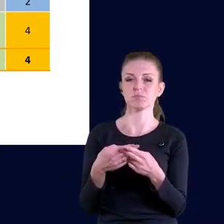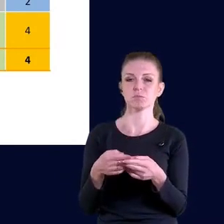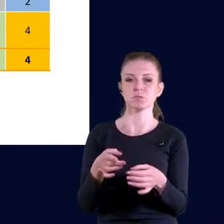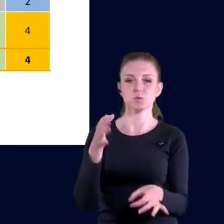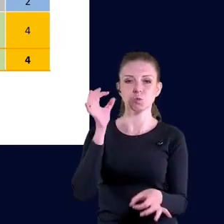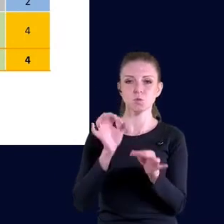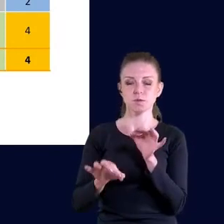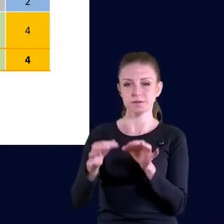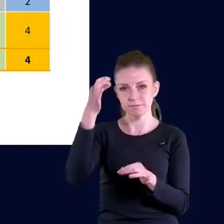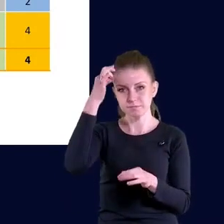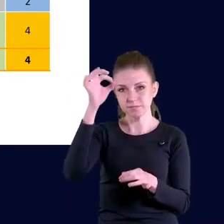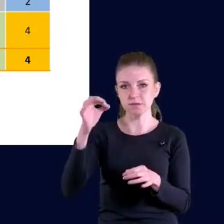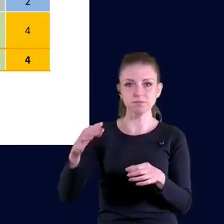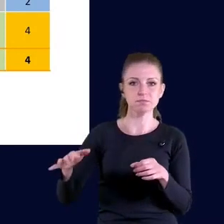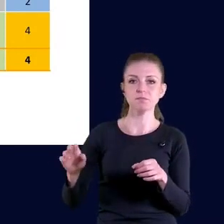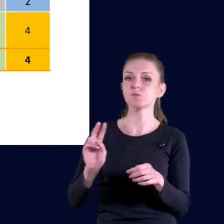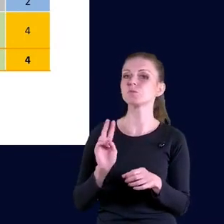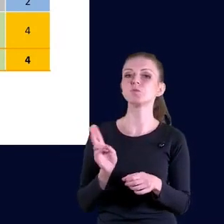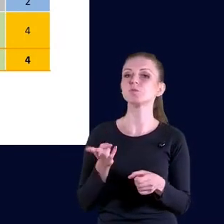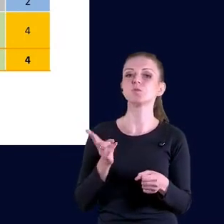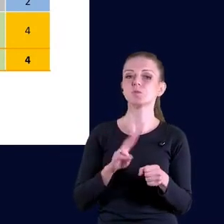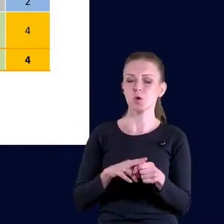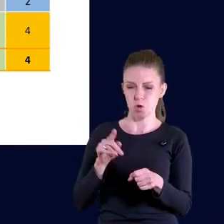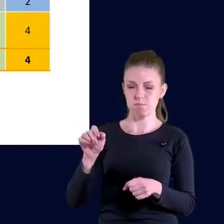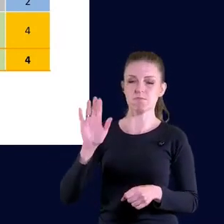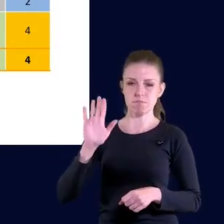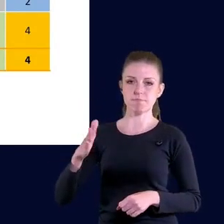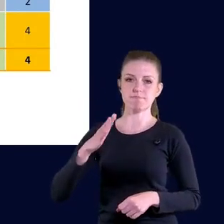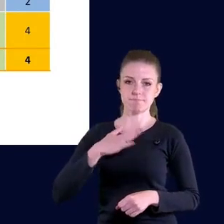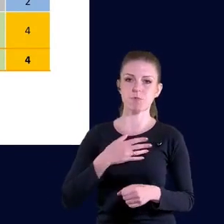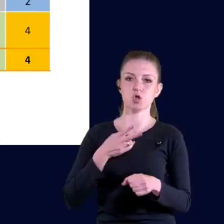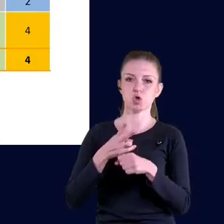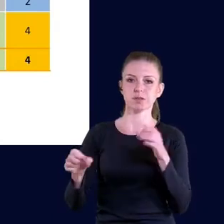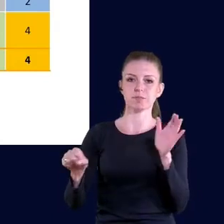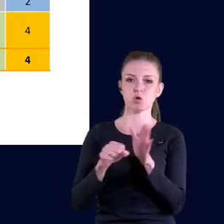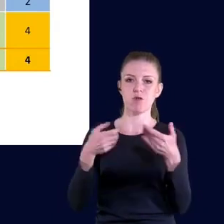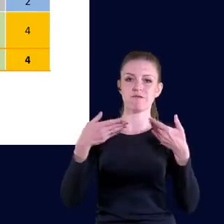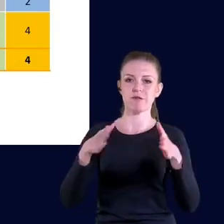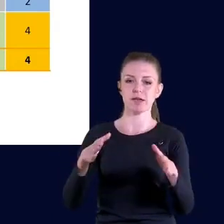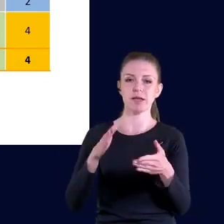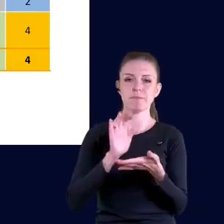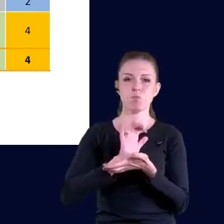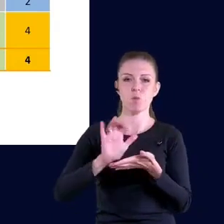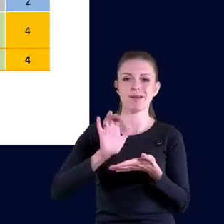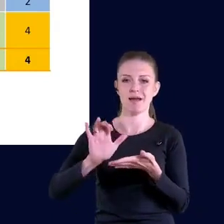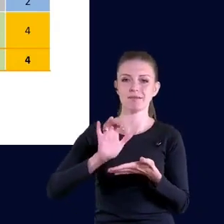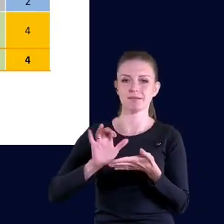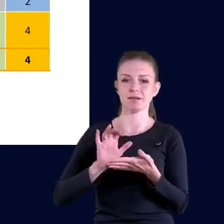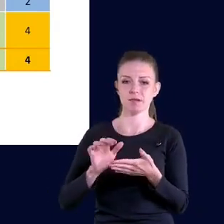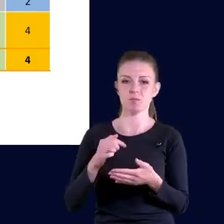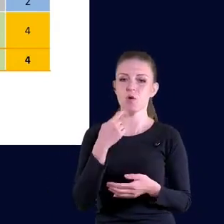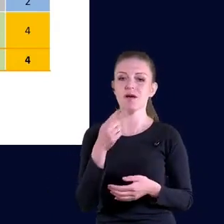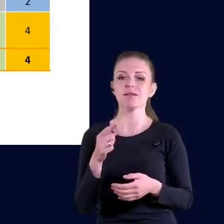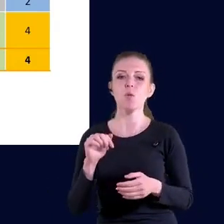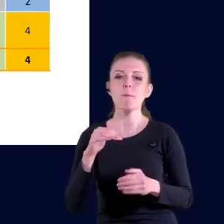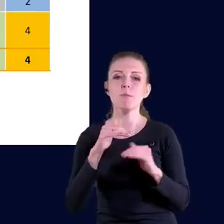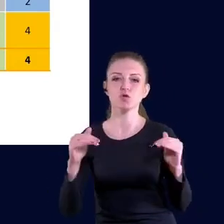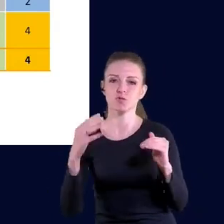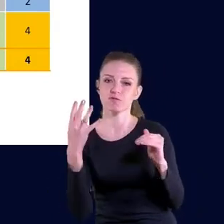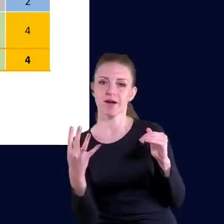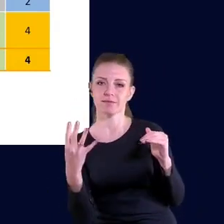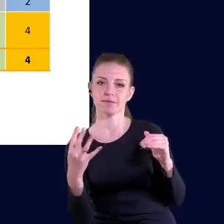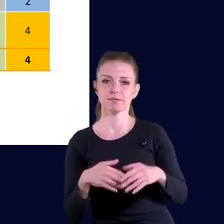swojej strategii ma otwarty dostęp do publikacji i komunikację naukową też wskazał na poziomie czwartym